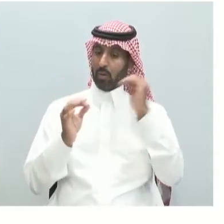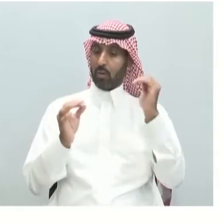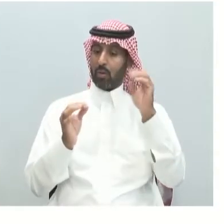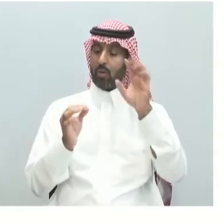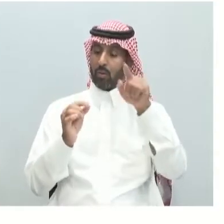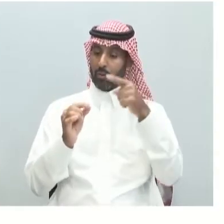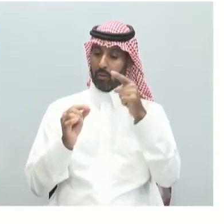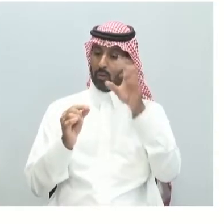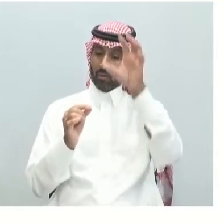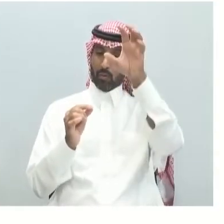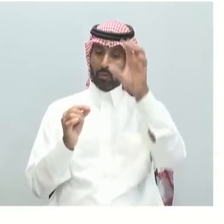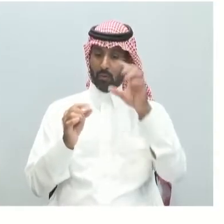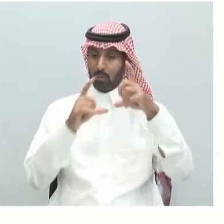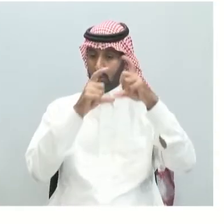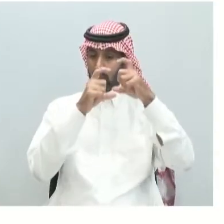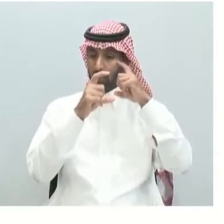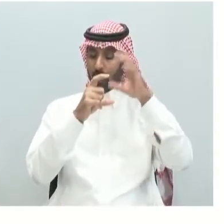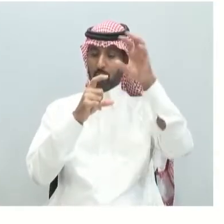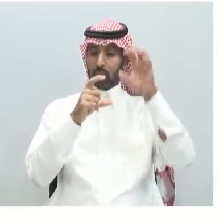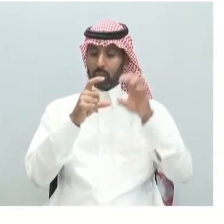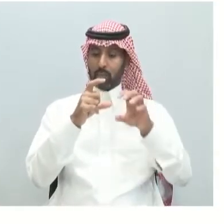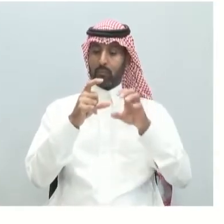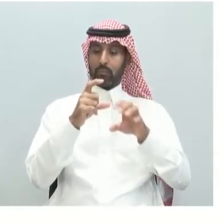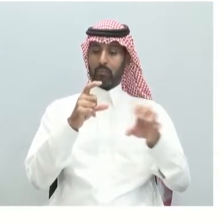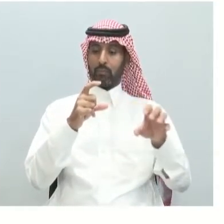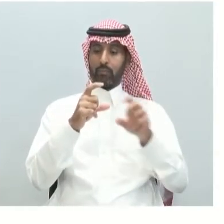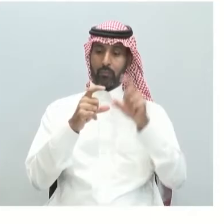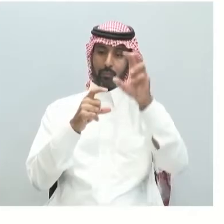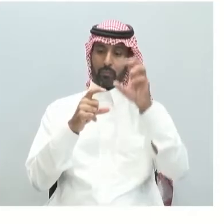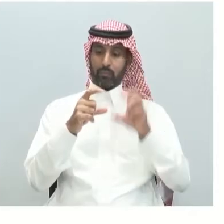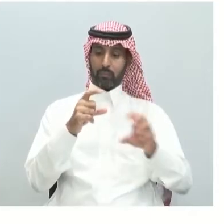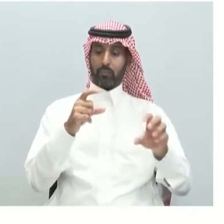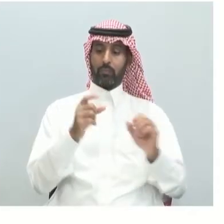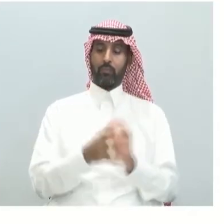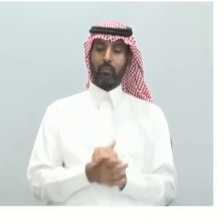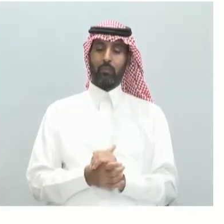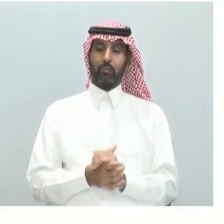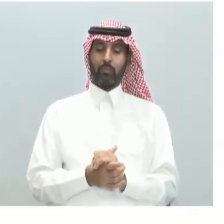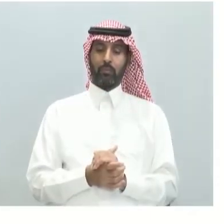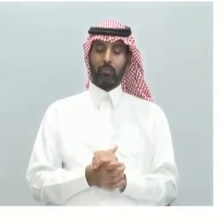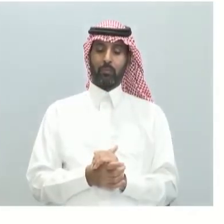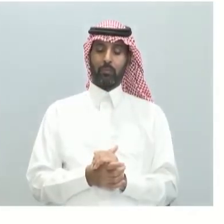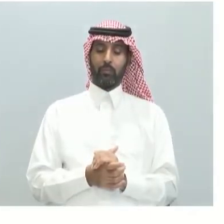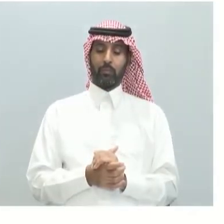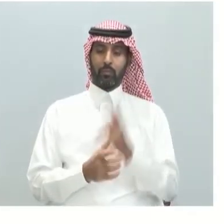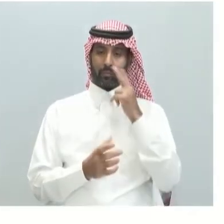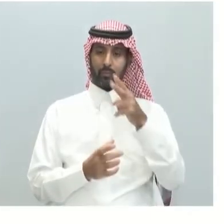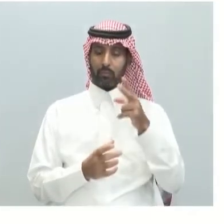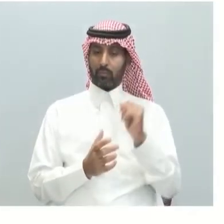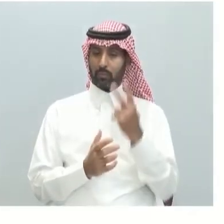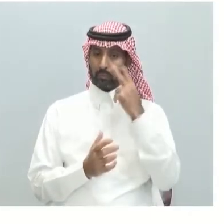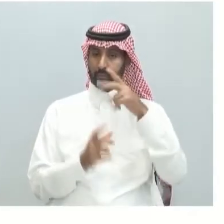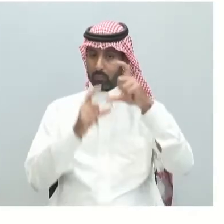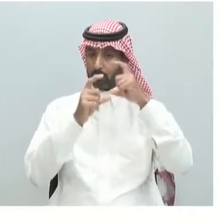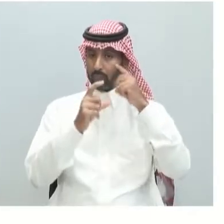مناسبه لكل صوره جاءت امام الفكره والصور هي كما تظهر